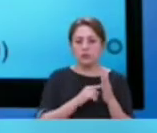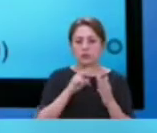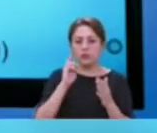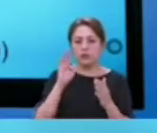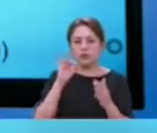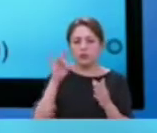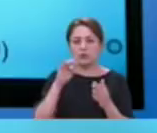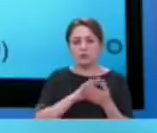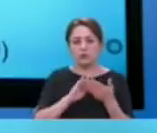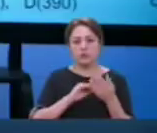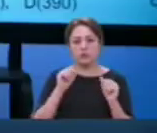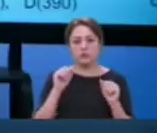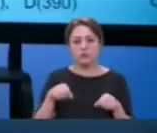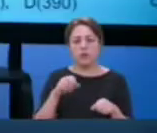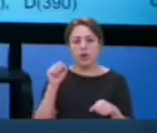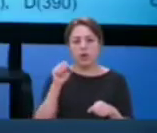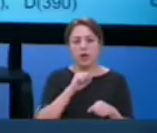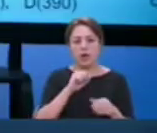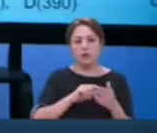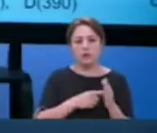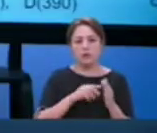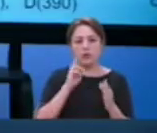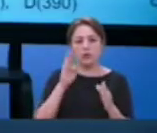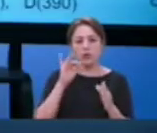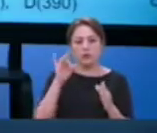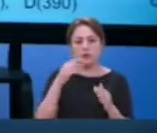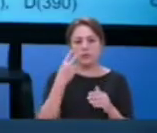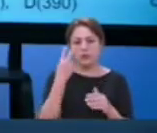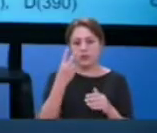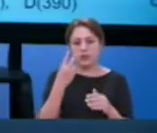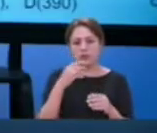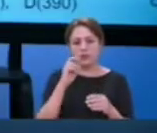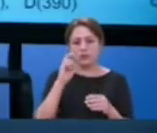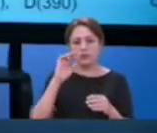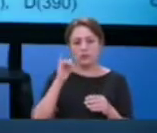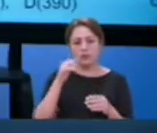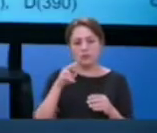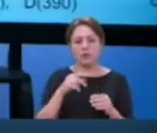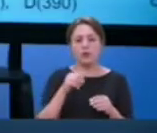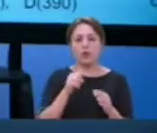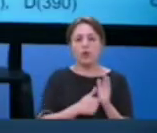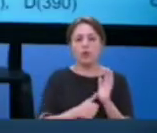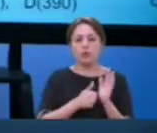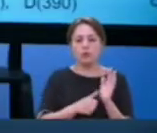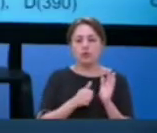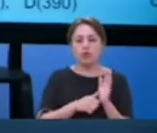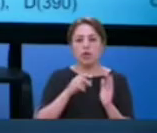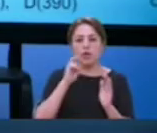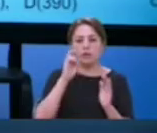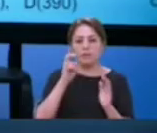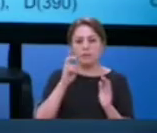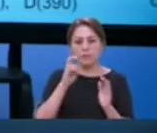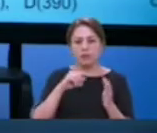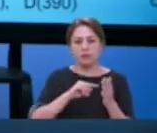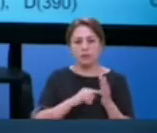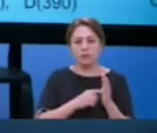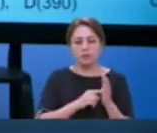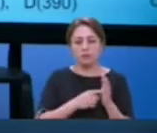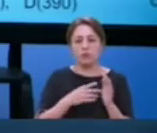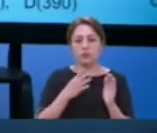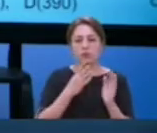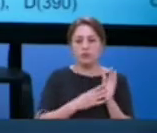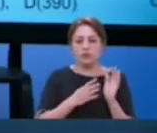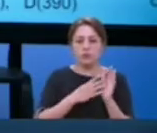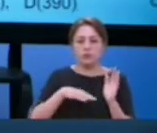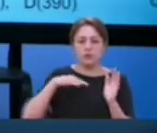koordinatasini yozishimiz mumkin. A nuqtaning koordinatasi 2 ta bo'lmadi, 60. B nuqtaning koordinatasi